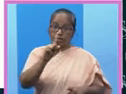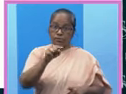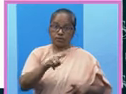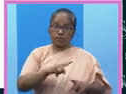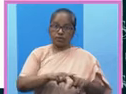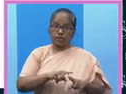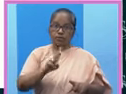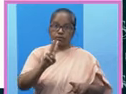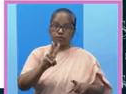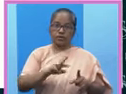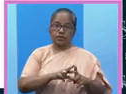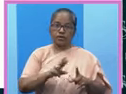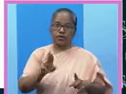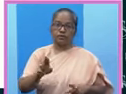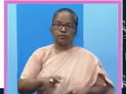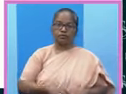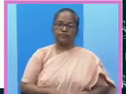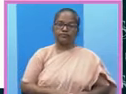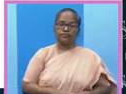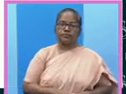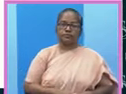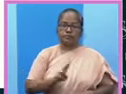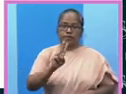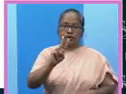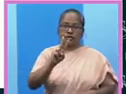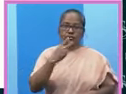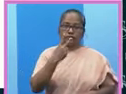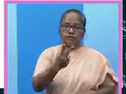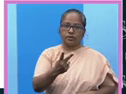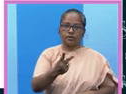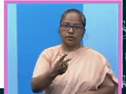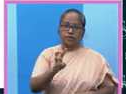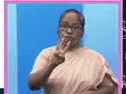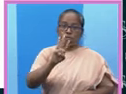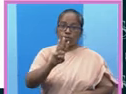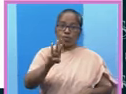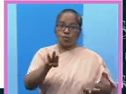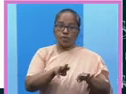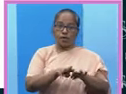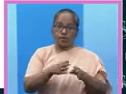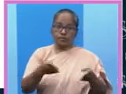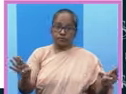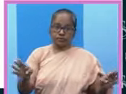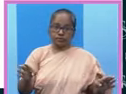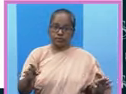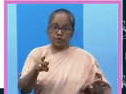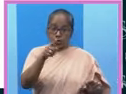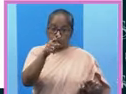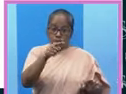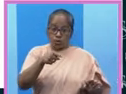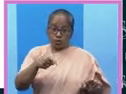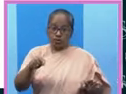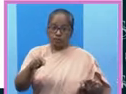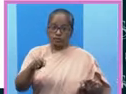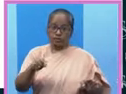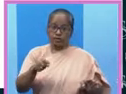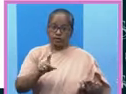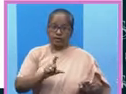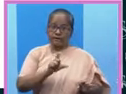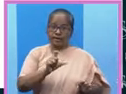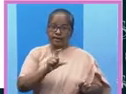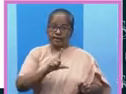2πr. இதுக்கு இதுனா இதுக்கு என்ன? அது போல் இங்கே என்ன செஞ்சுருக்கோம்? மூணு பாகமாக பிரித்து அதில் ஒரு வட்ட கோண பகுதியை எடுத்து